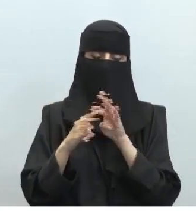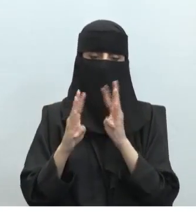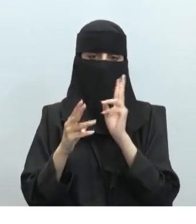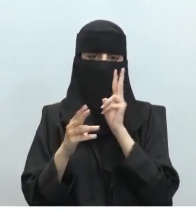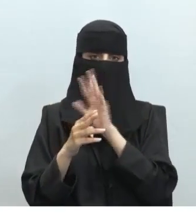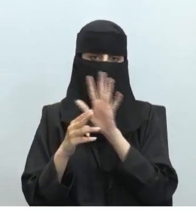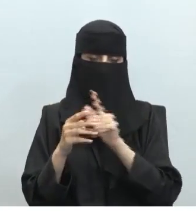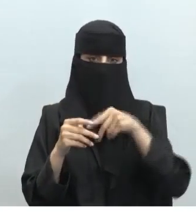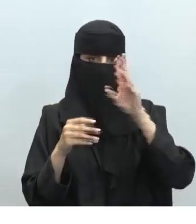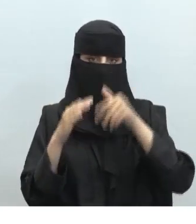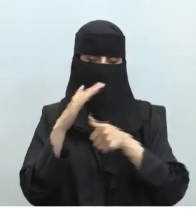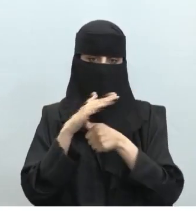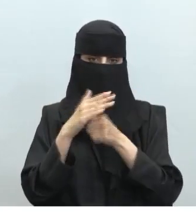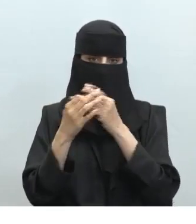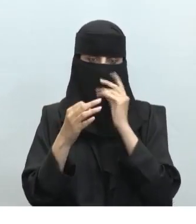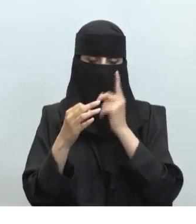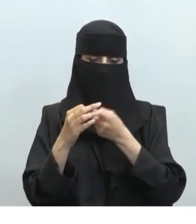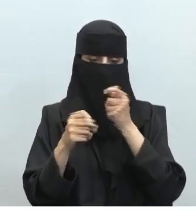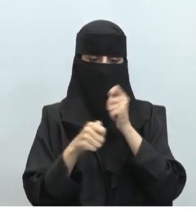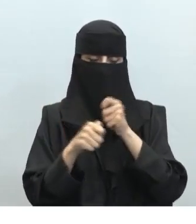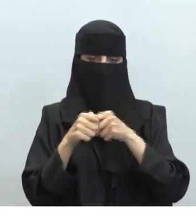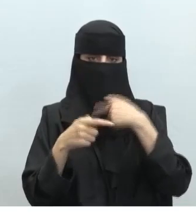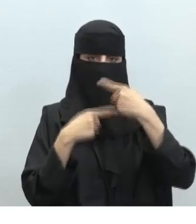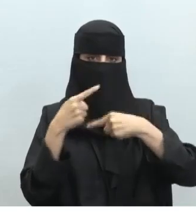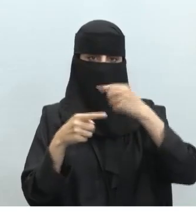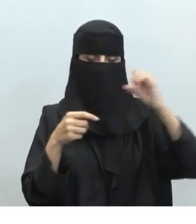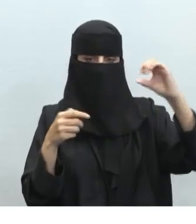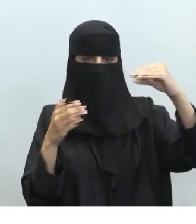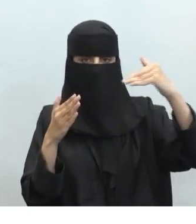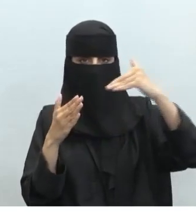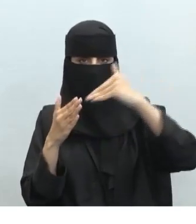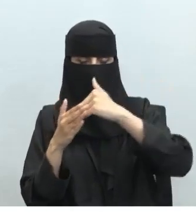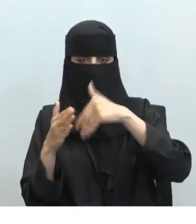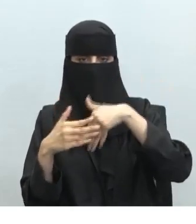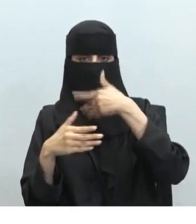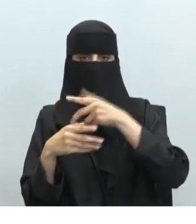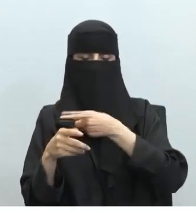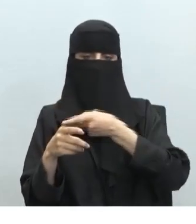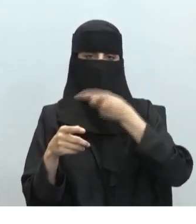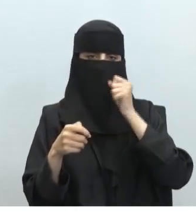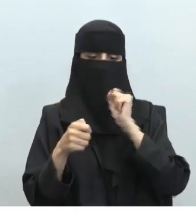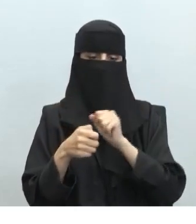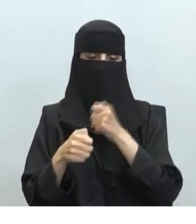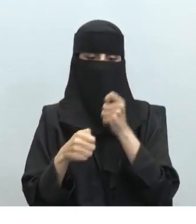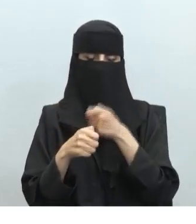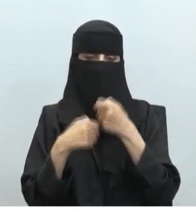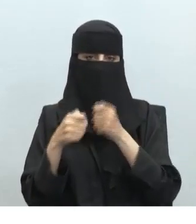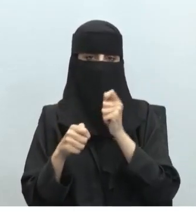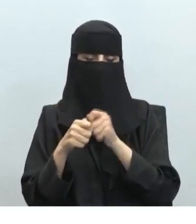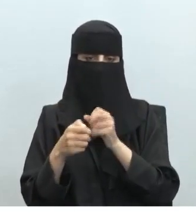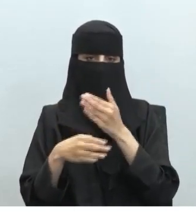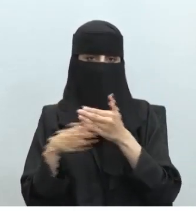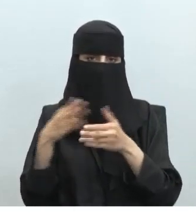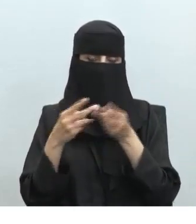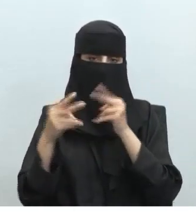هذه السلسله الرئيسيه مثل ما اتفقنا تصنع بشكل متواصل بينما السلسله الثانويه نشاهد الانزيم البادئ او انزيم